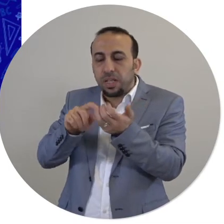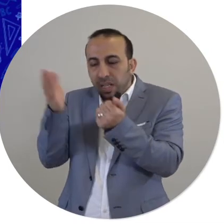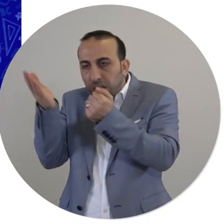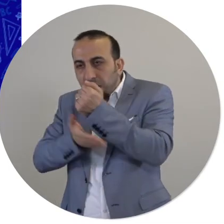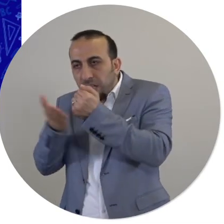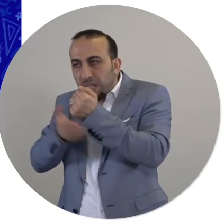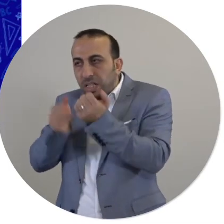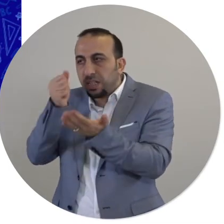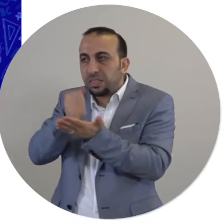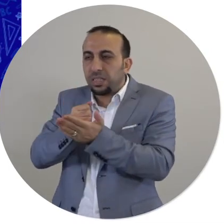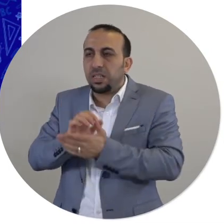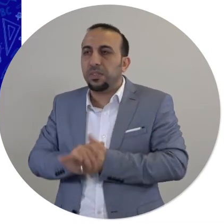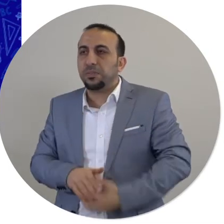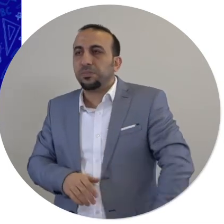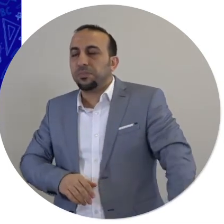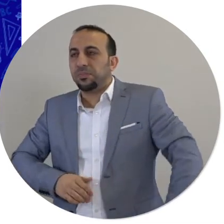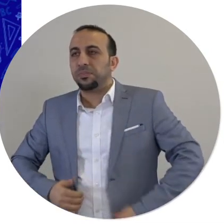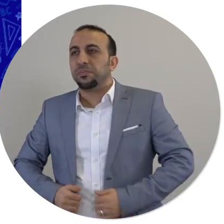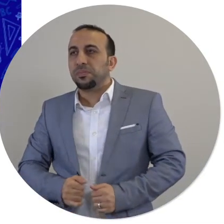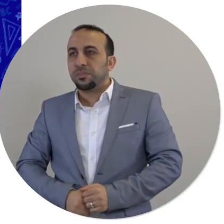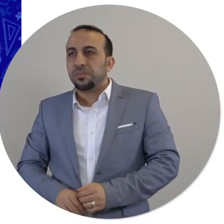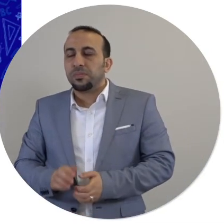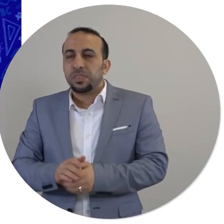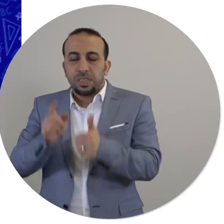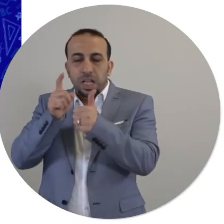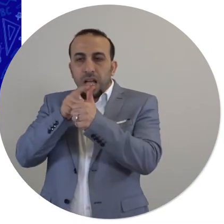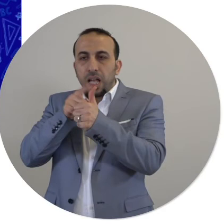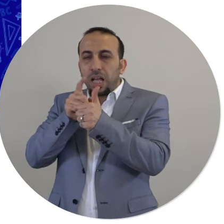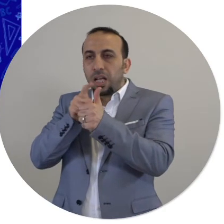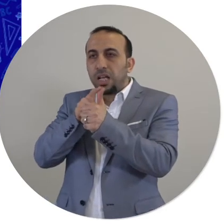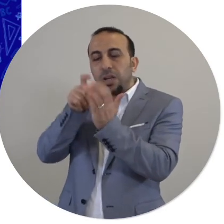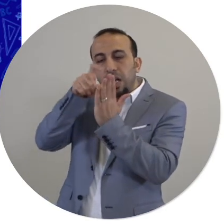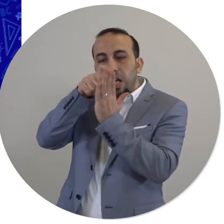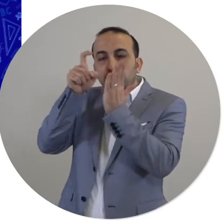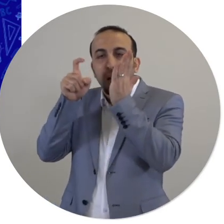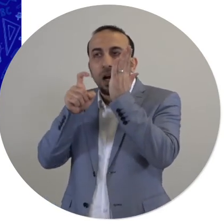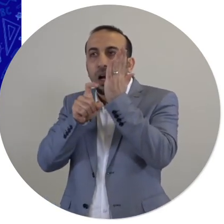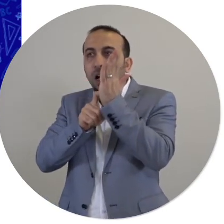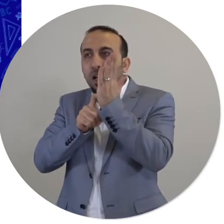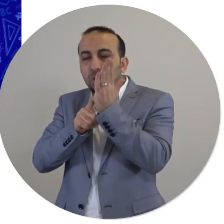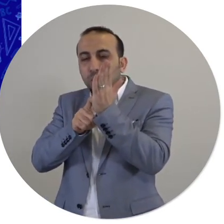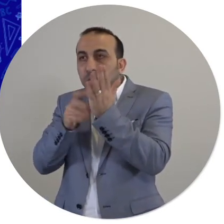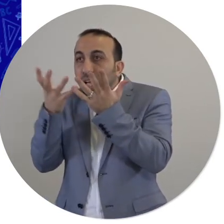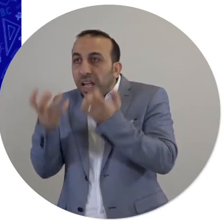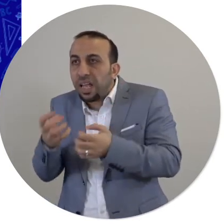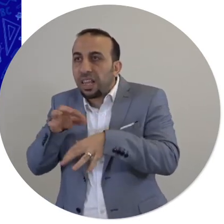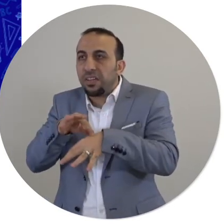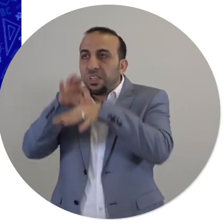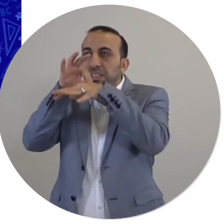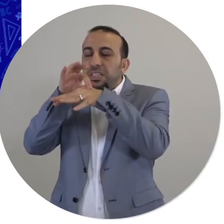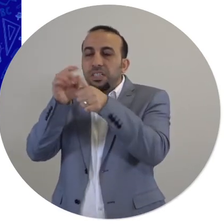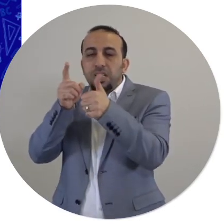قوانين راح نتعرف عليها الآن. قانون الكثافة الزراعية هي عبارة عن عدد السكان